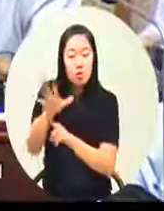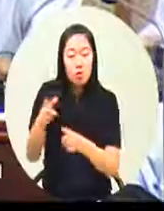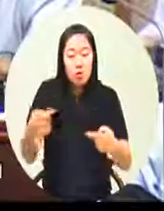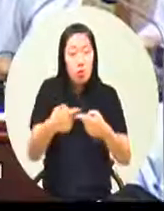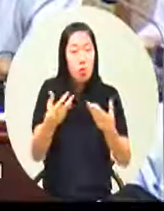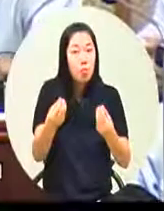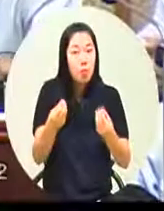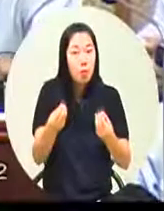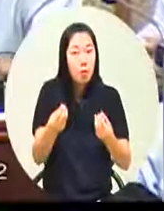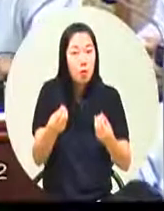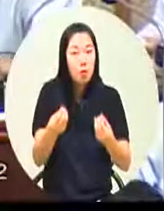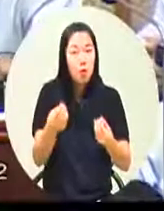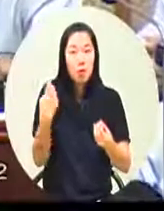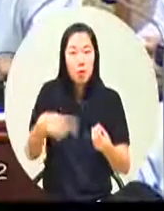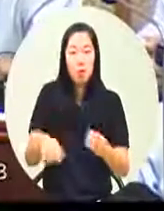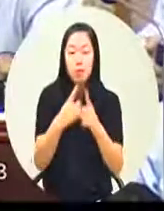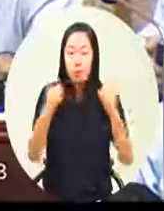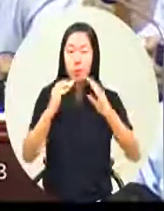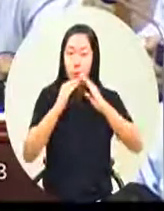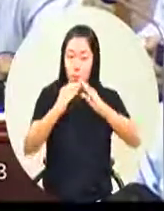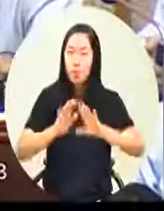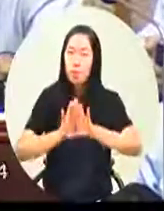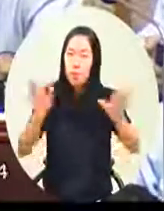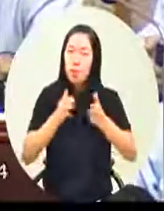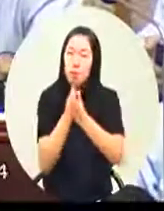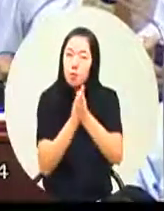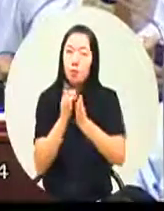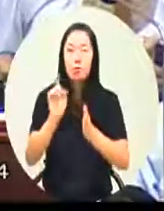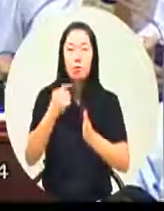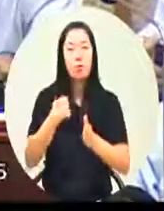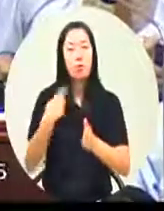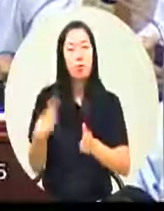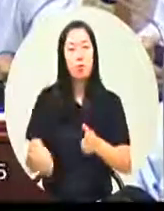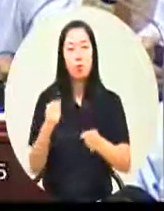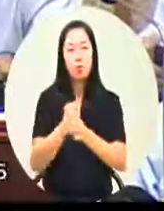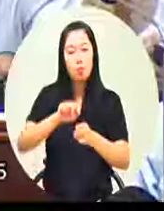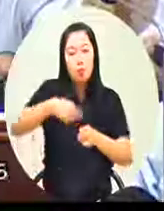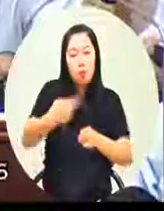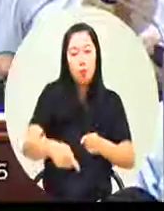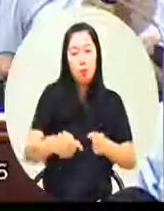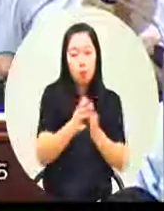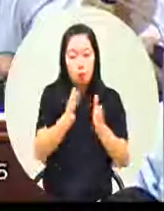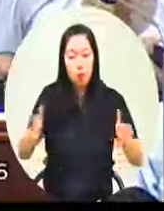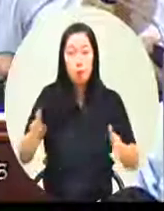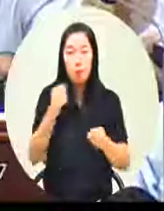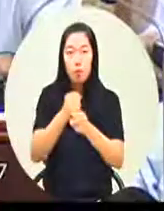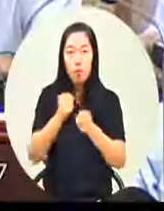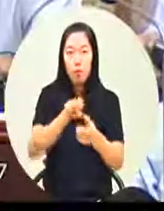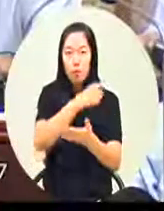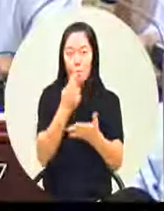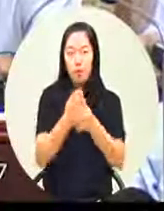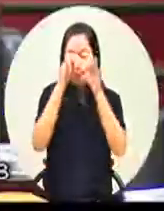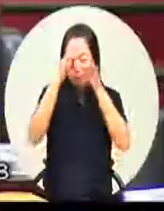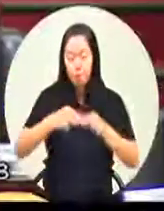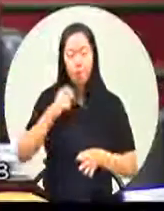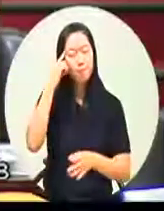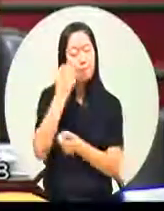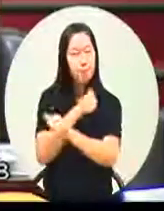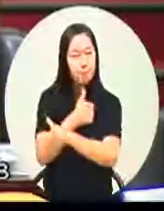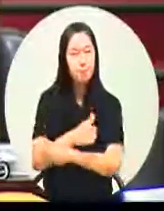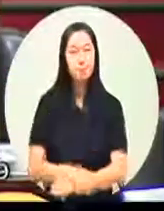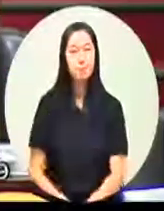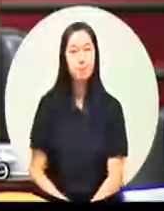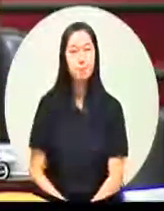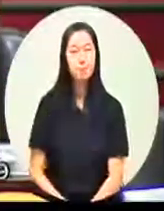体路网的发城市的发展需求、路网的需求部分，我们再来做下一阶段整体路网的考量。 局长，下一